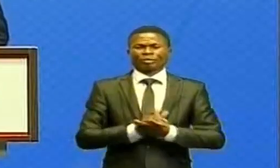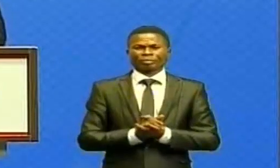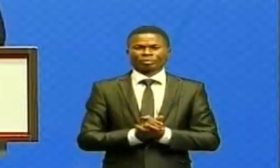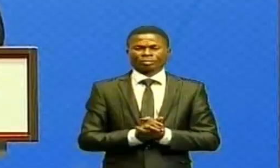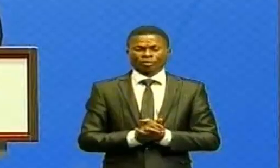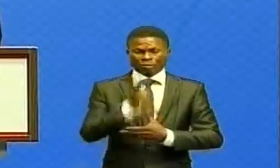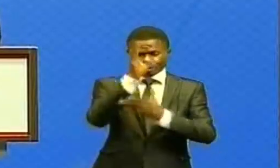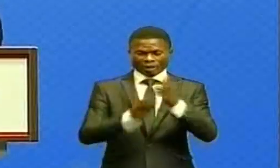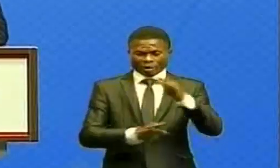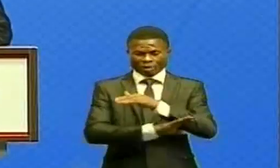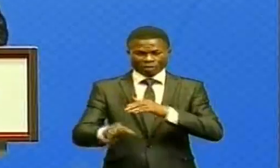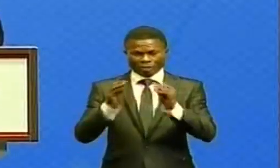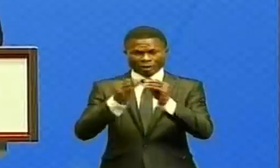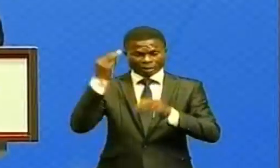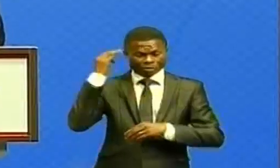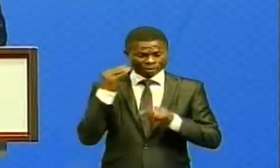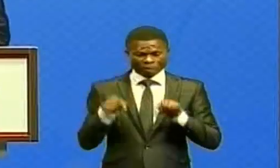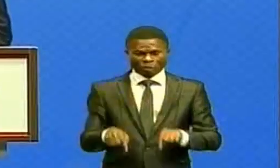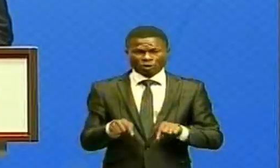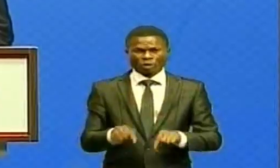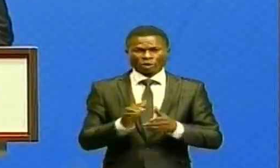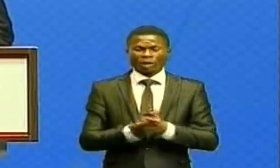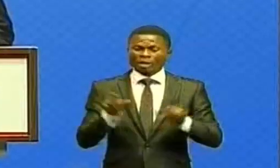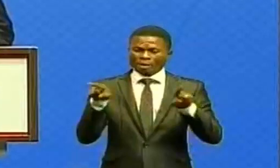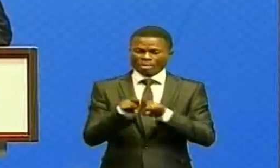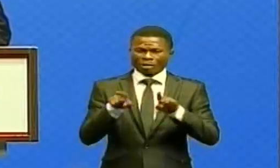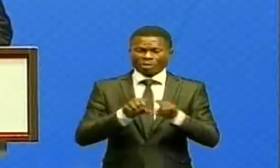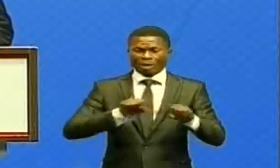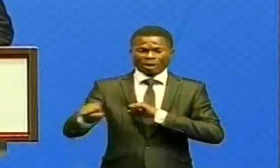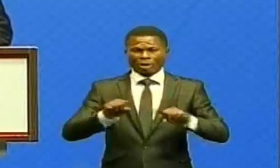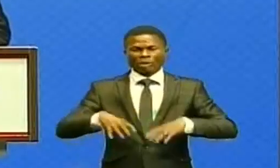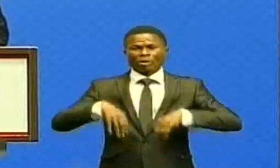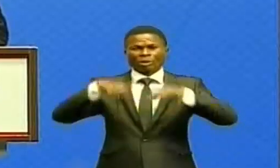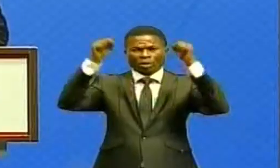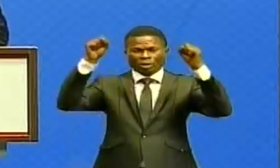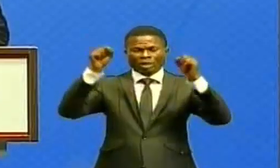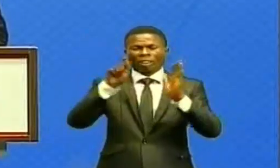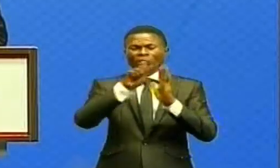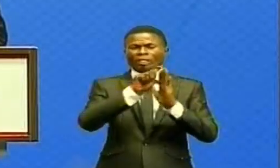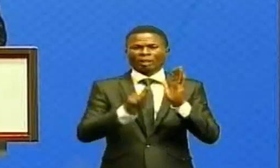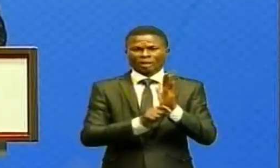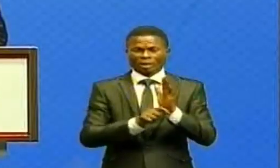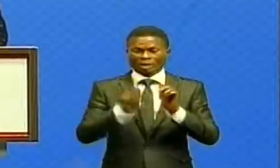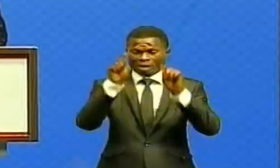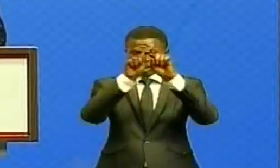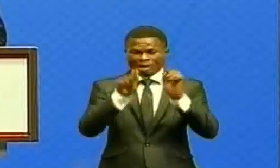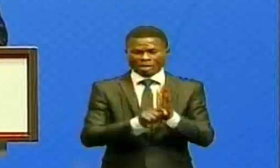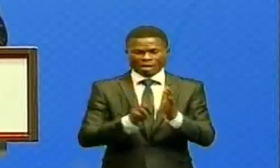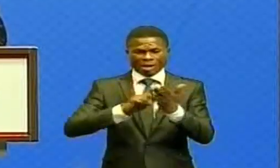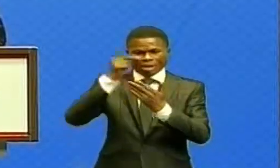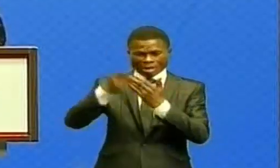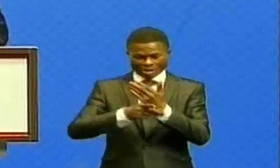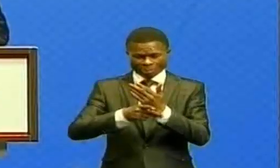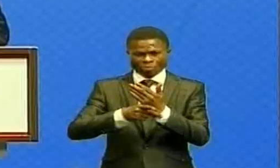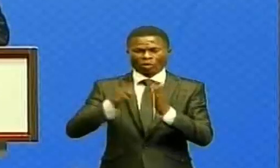Dernier chapitre du Conseil des ministres de ce jour, relatif à l'examen et à l'adoption des textes. Un texte, projet de